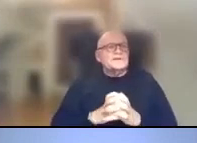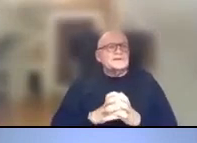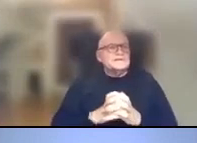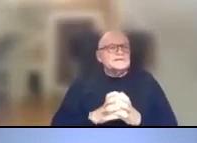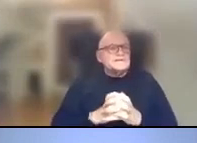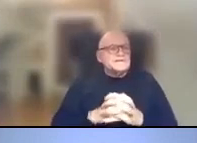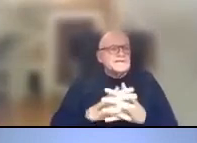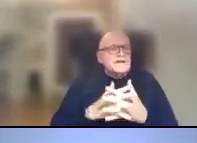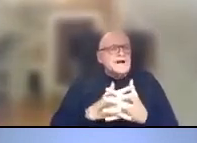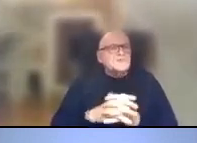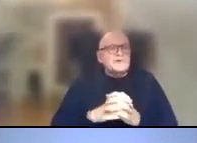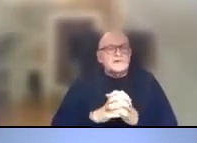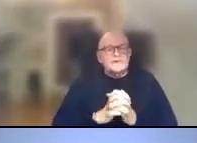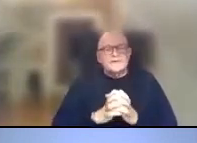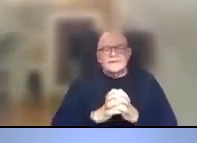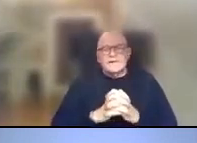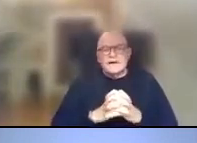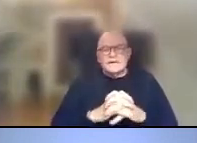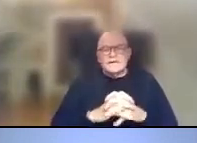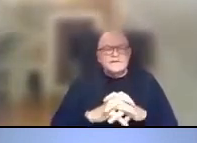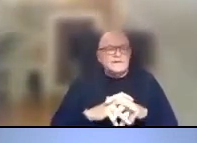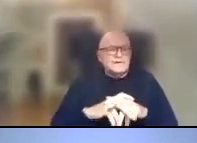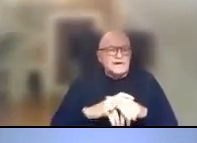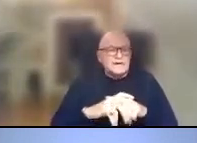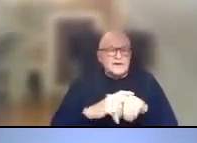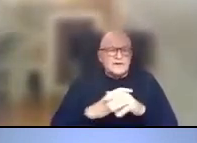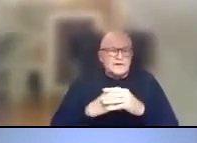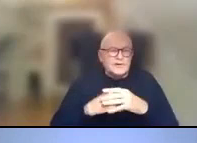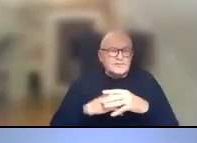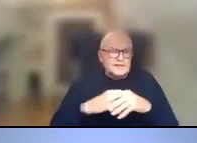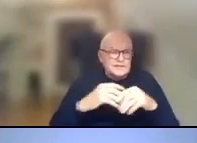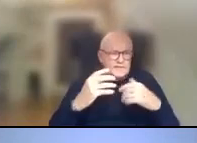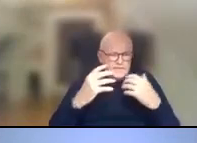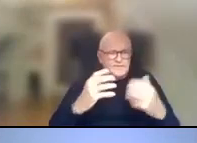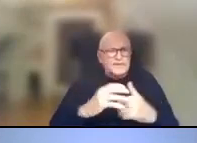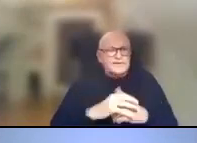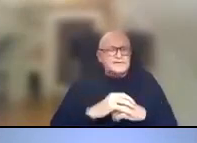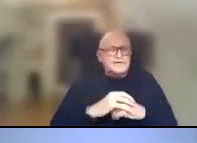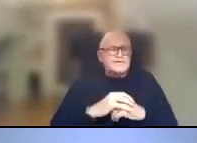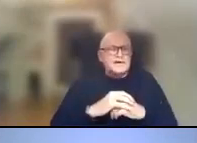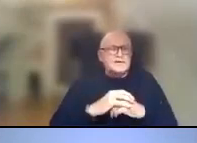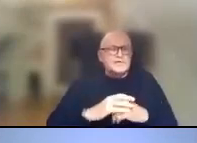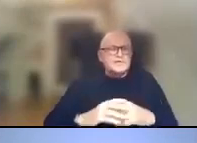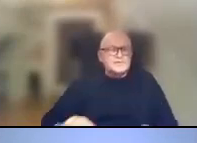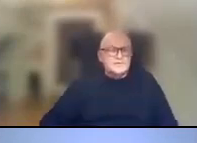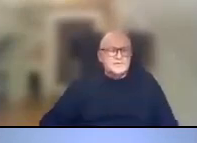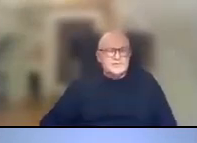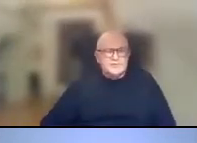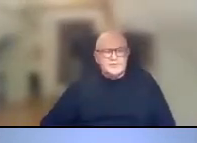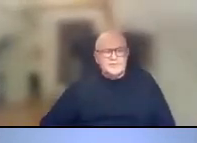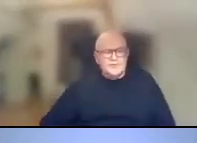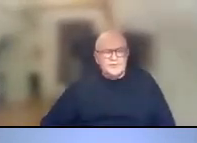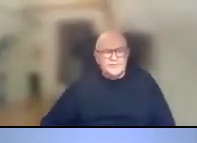Finanzbeamten dagegen setze, also in einer Klinik, in einem Krankenhaus erlebt man wirklich jeden Tag Neues